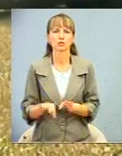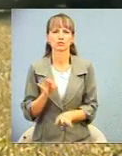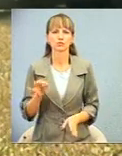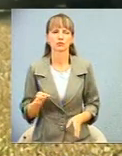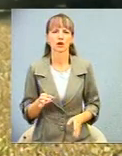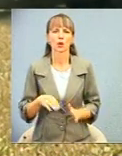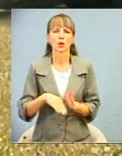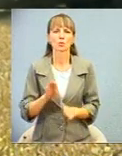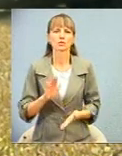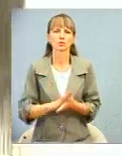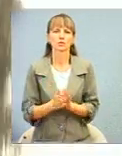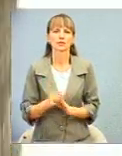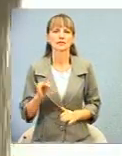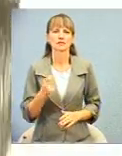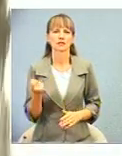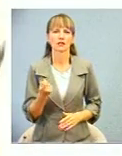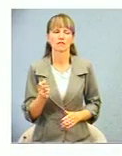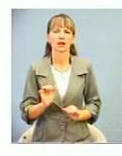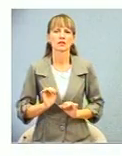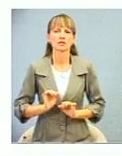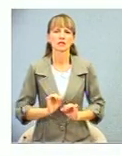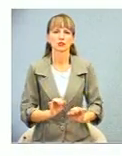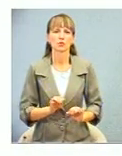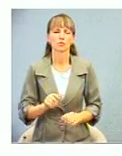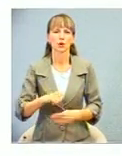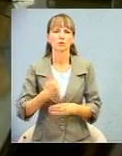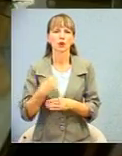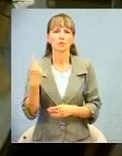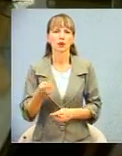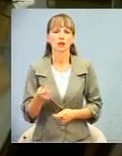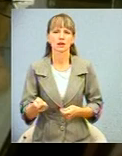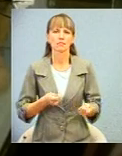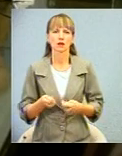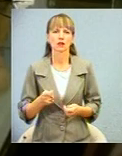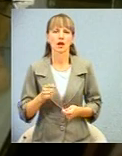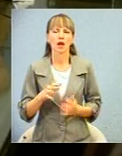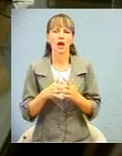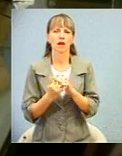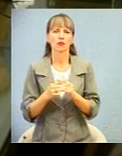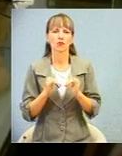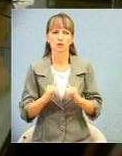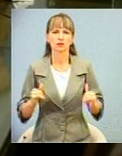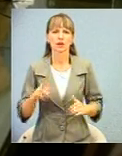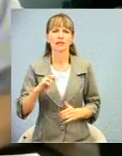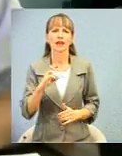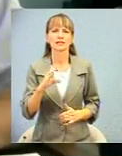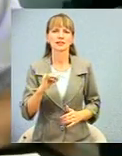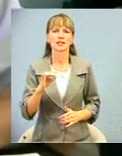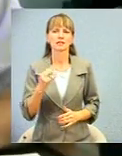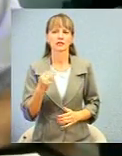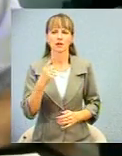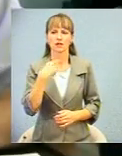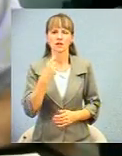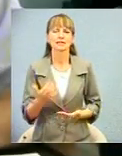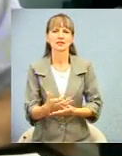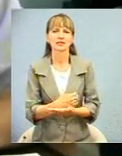ліпша ситуація із зерновими. Заступник очільника обласного департаменту агропромислового розвитку Олександр Ясинецький прогнозує,